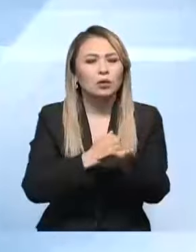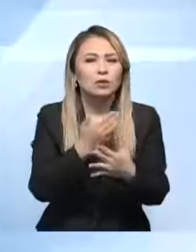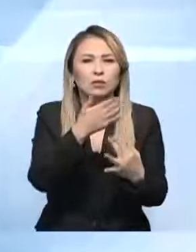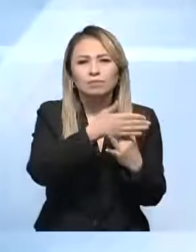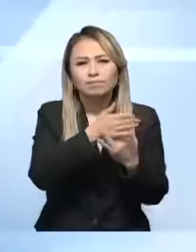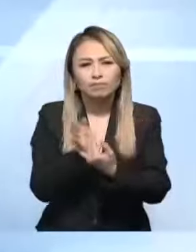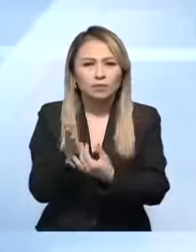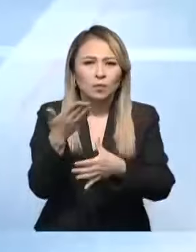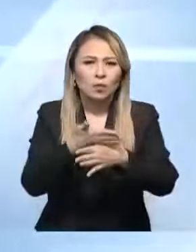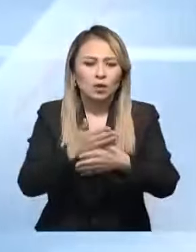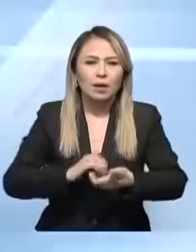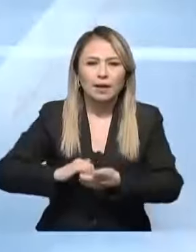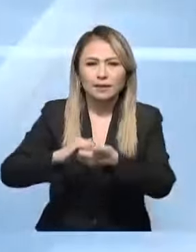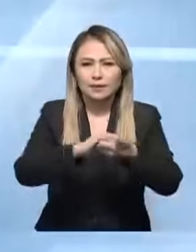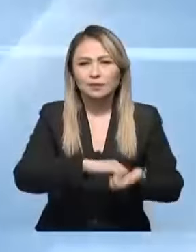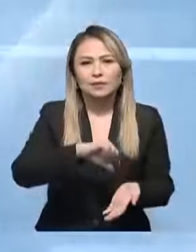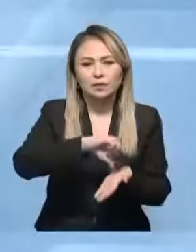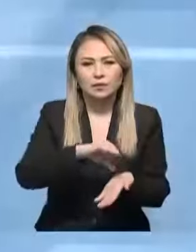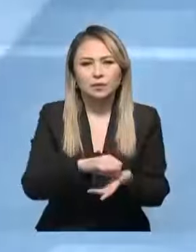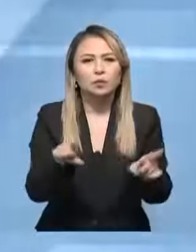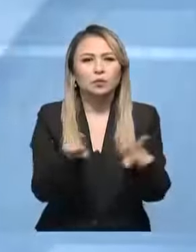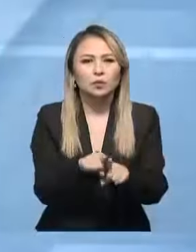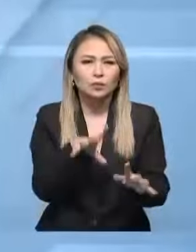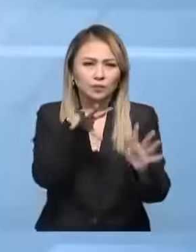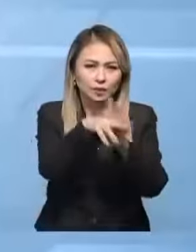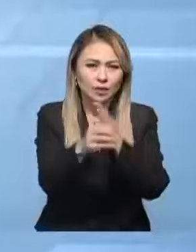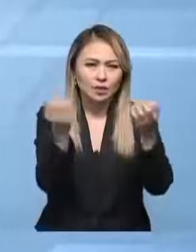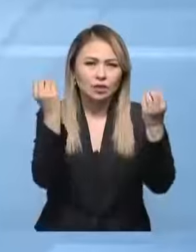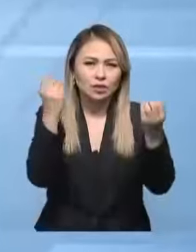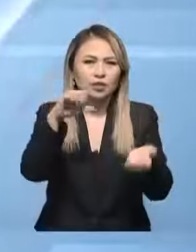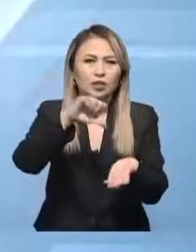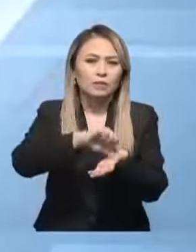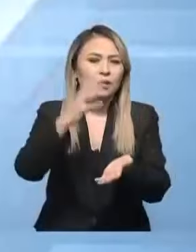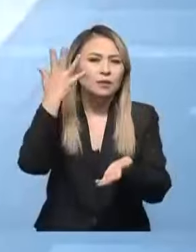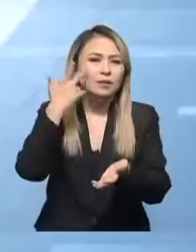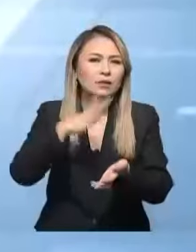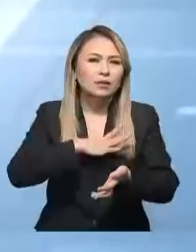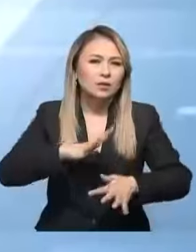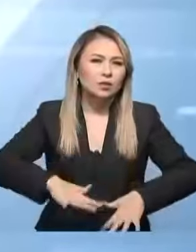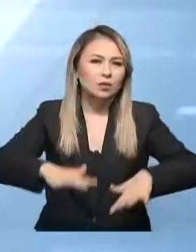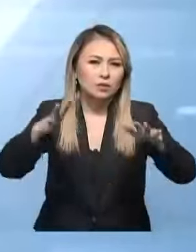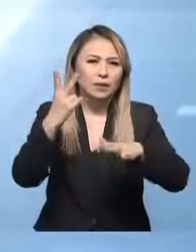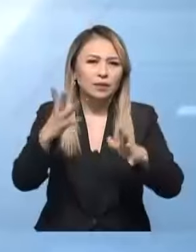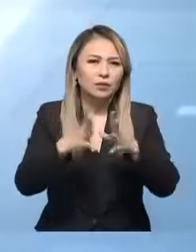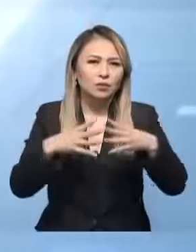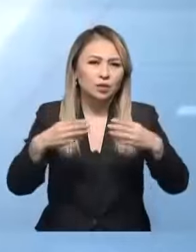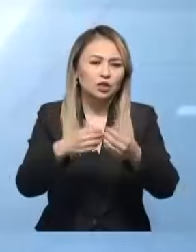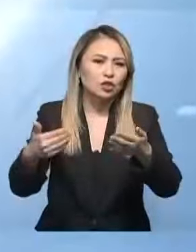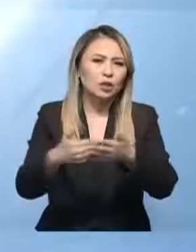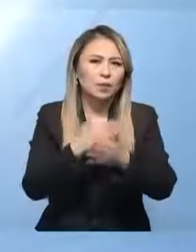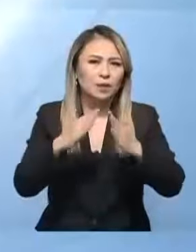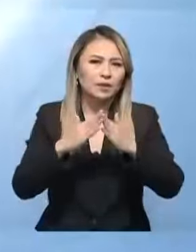үлестіруге атсалысқан ассамблея мүшелері де назардан тыс қалмады. Сондай-ақ салтанатты шара барысында тасқыннан зардап шеккен